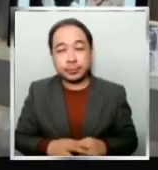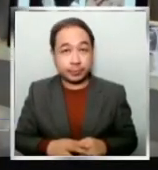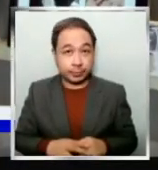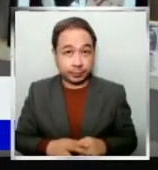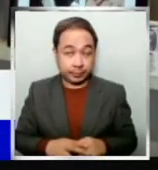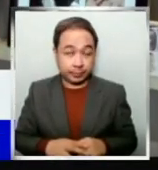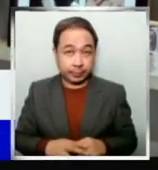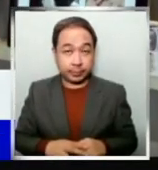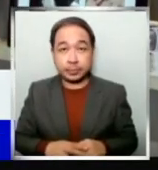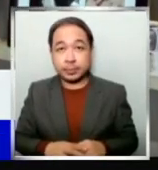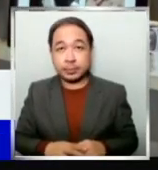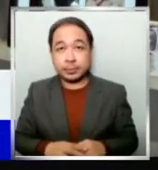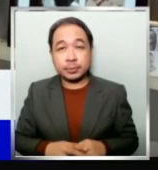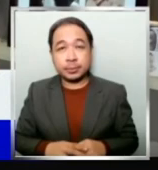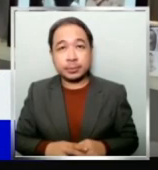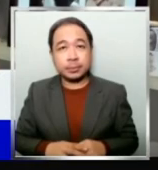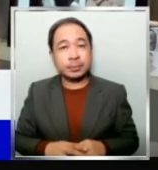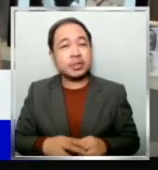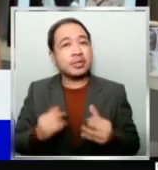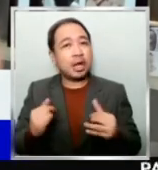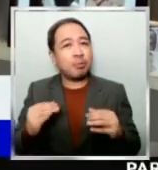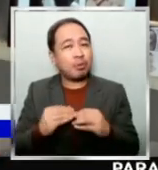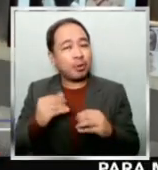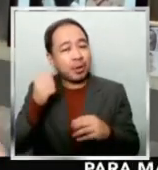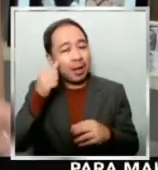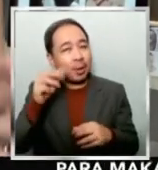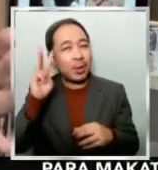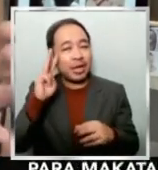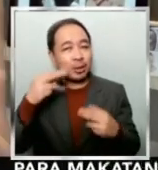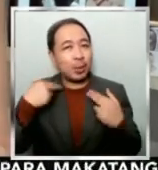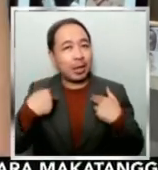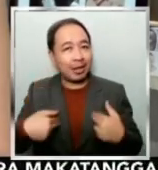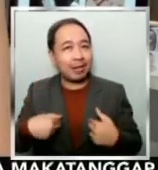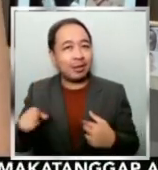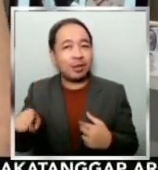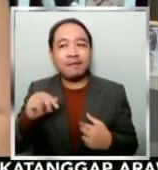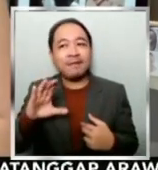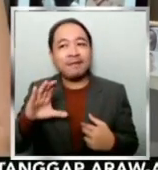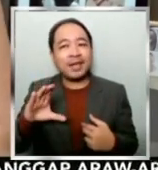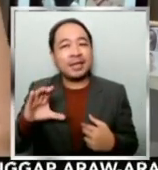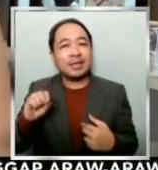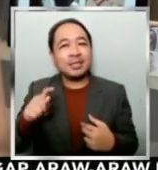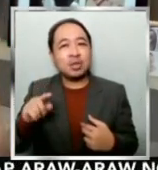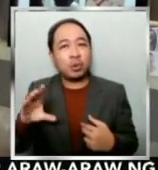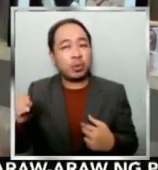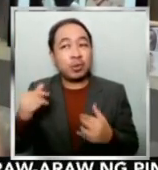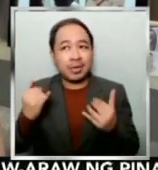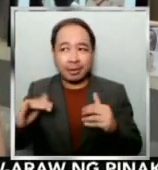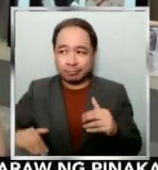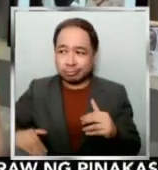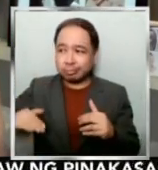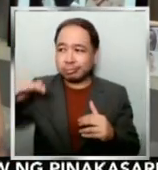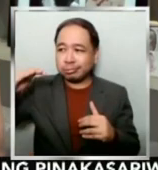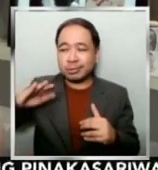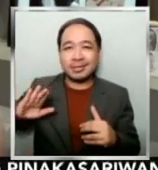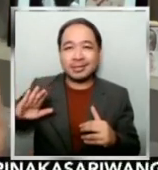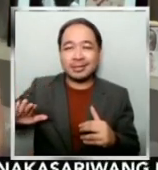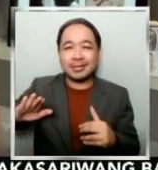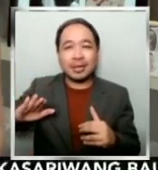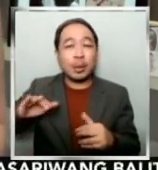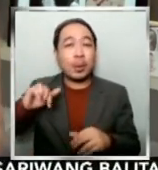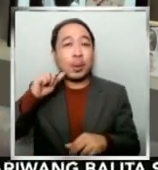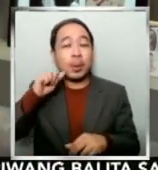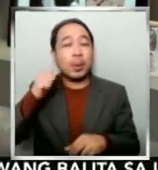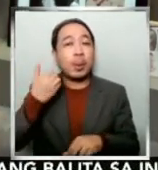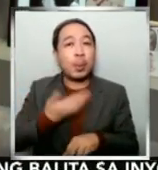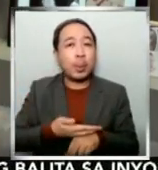Mas naging health conscious daw si Bossing Vic Soto ngayong lumalaki at mas naging bibo ang kanilang bundle of joy na si Tali.